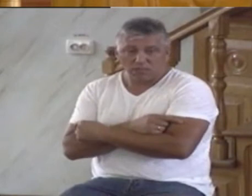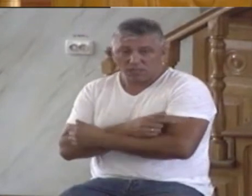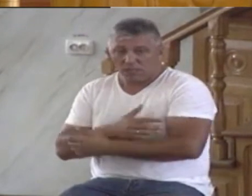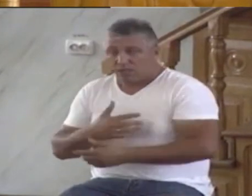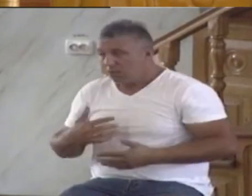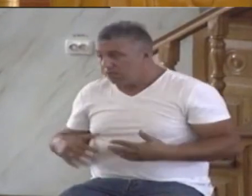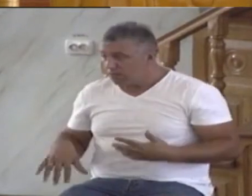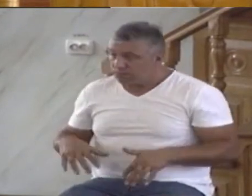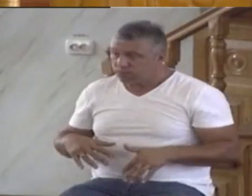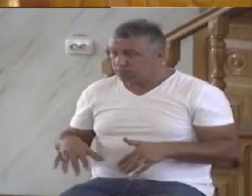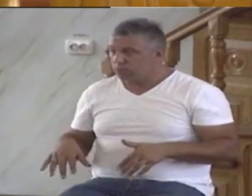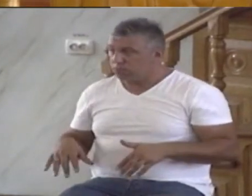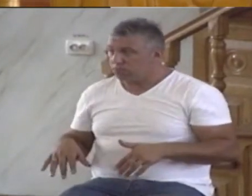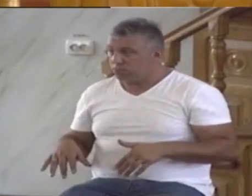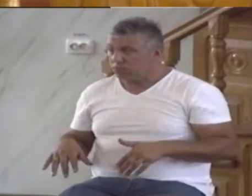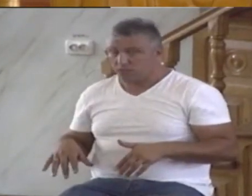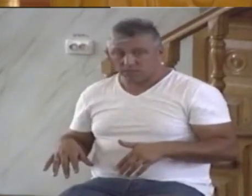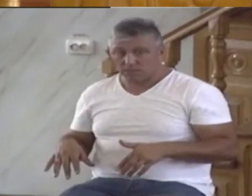пришли сомнения.